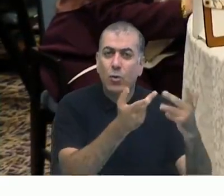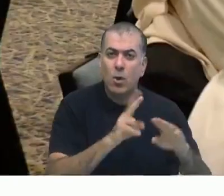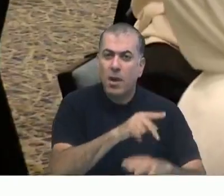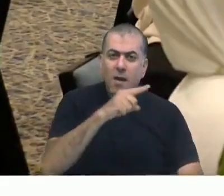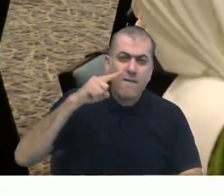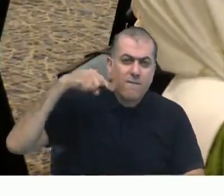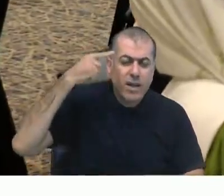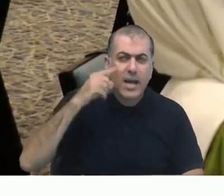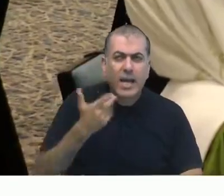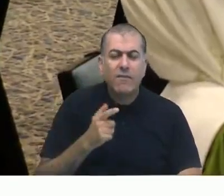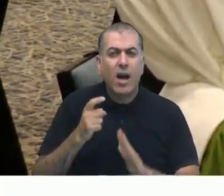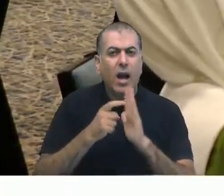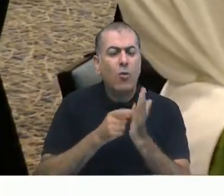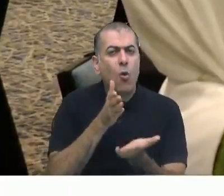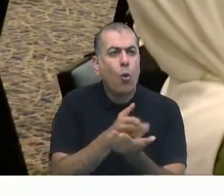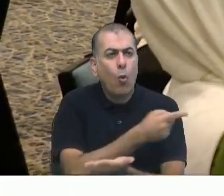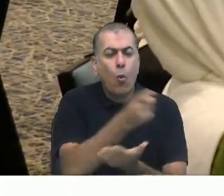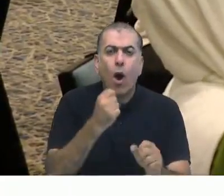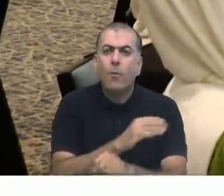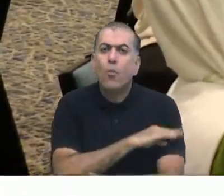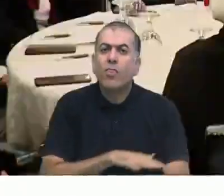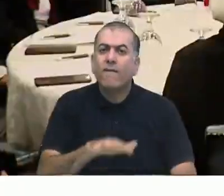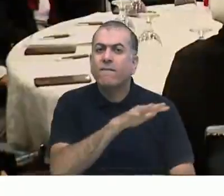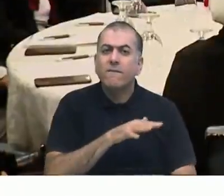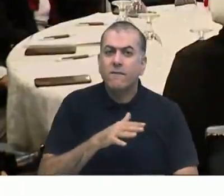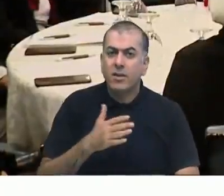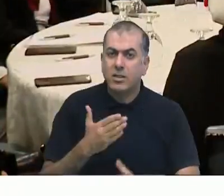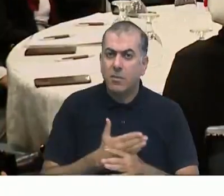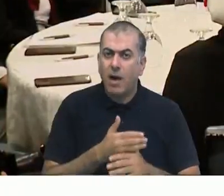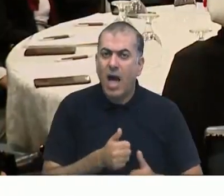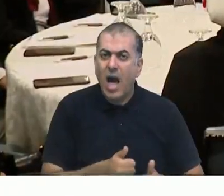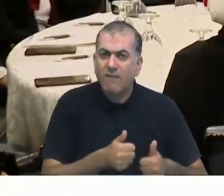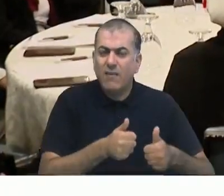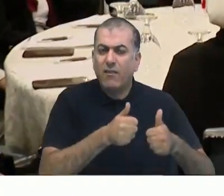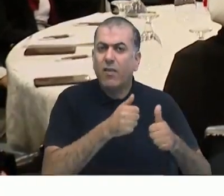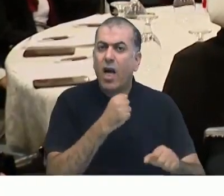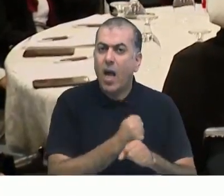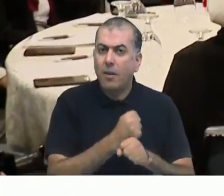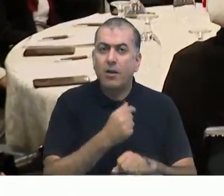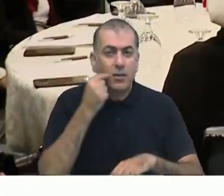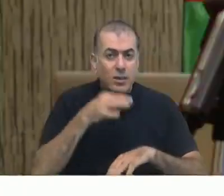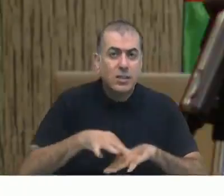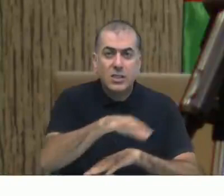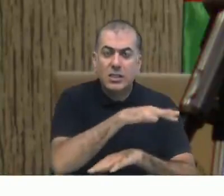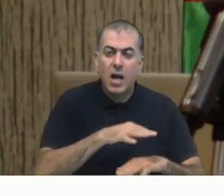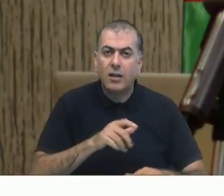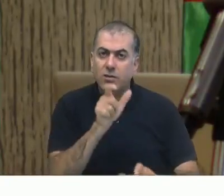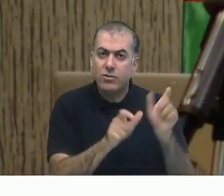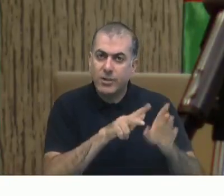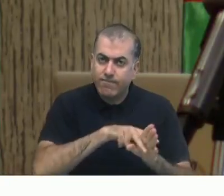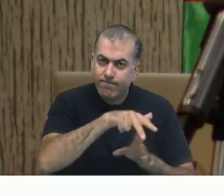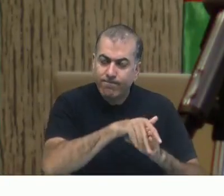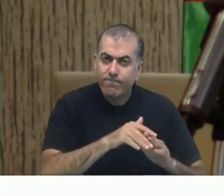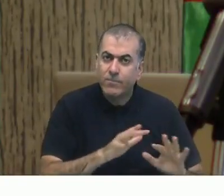ومنهجيه الحوكمه للقطاع العام وبما يتماشى مع الممارسات الجيده في الاداره العامه ودعم محو الموارد البشريه